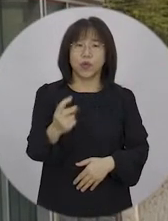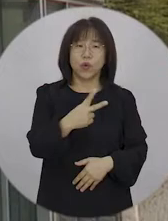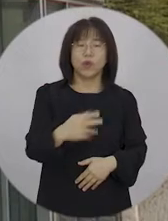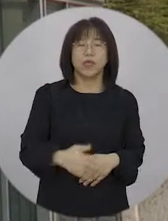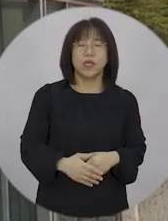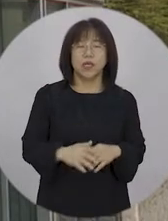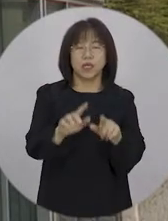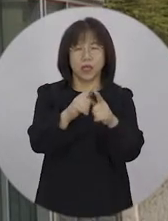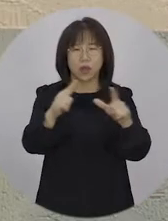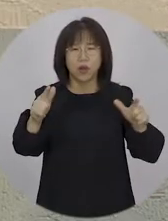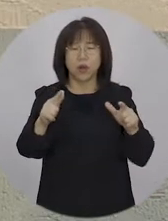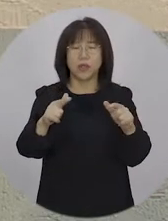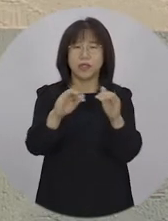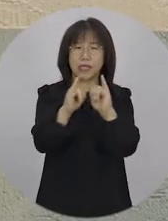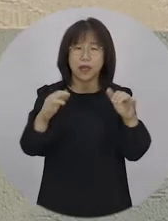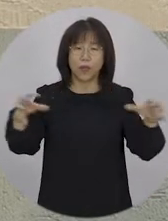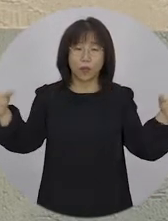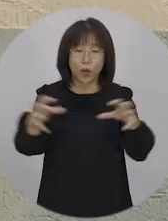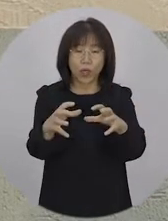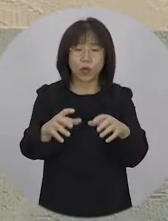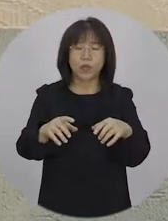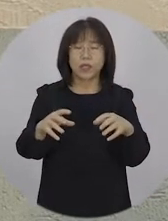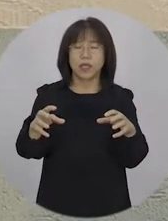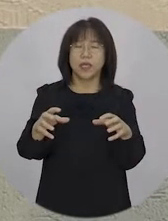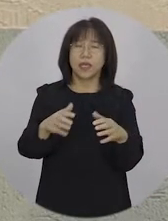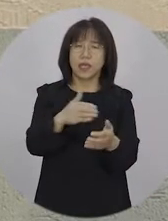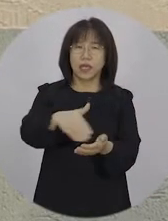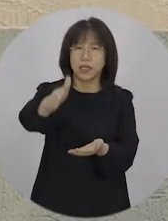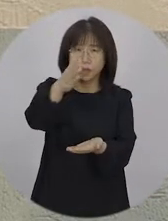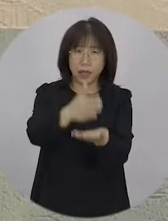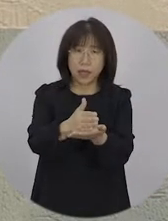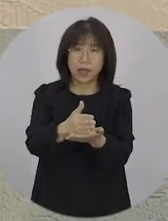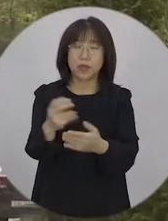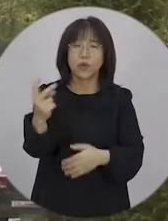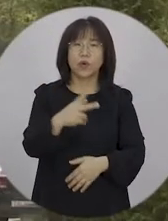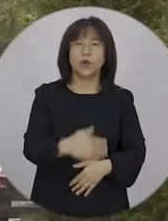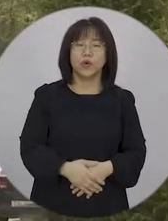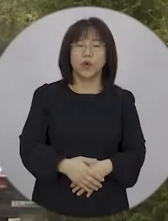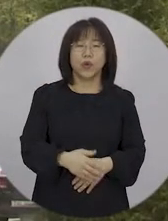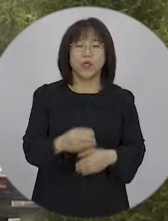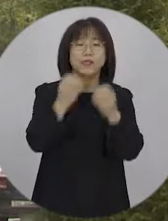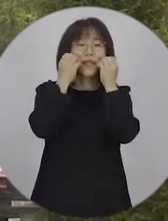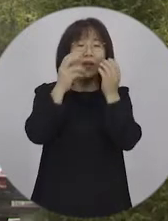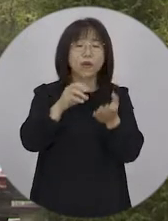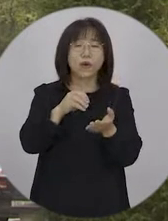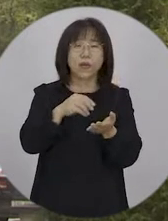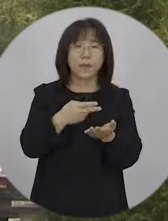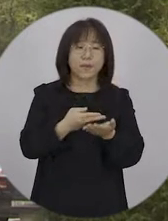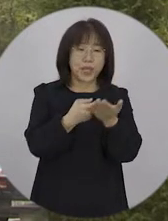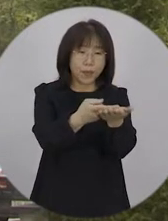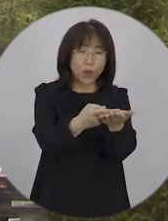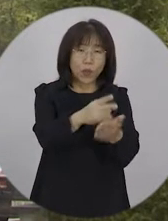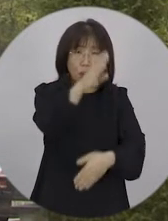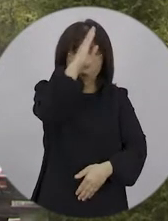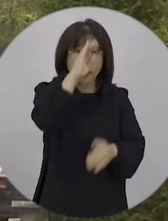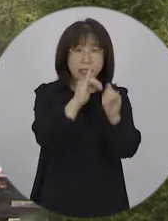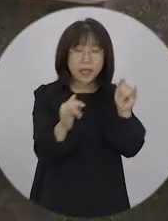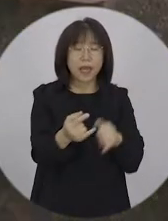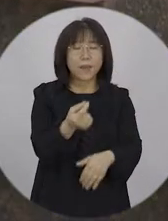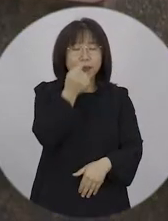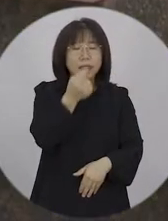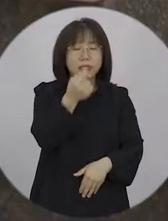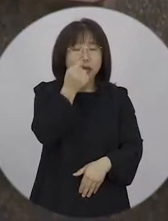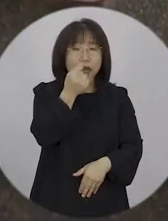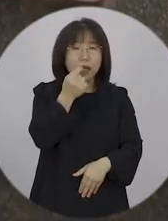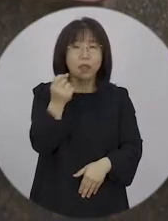다중이용시설 이용을 금지할 것을 강력 권고 합니다 또 모든 신규 이번 환자에 대해 2번씩 pcr